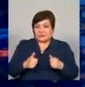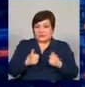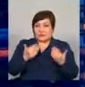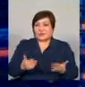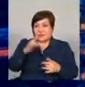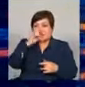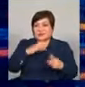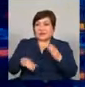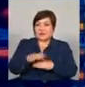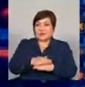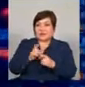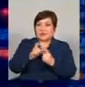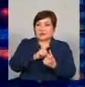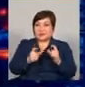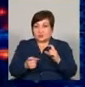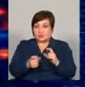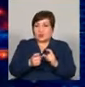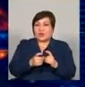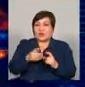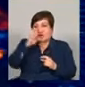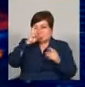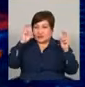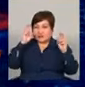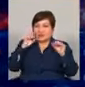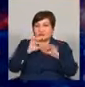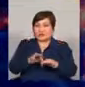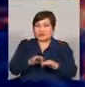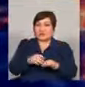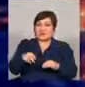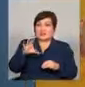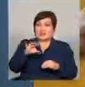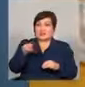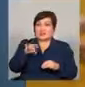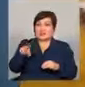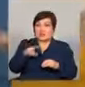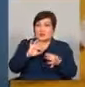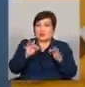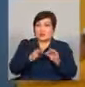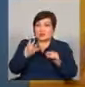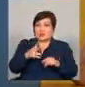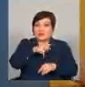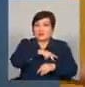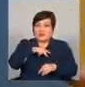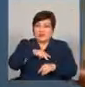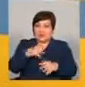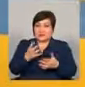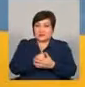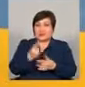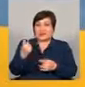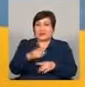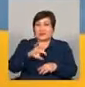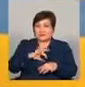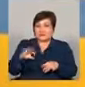Bugün Kazakistan'daki dzüdoşlar Brasilya'da ötüp jatkan Surt Olimpiada oyunlarında 4 medal jeñip aldı. Құрама сапынан алғашқылардың бірі болып 60